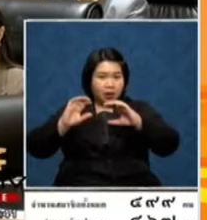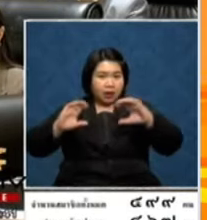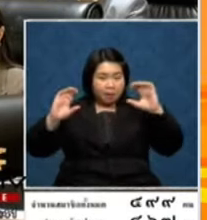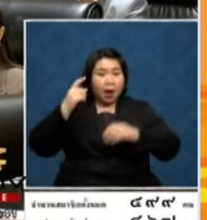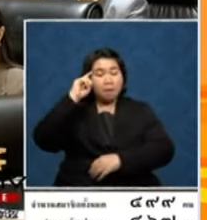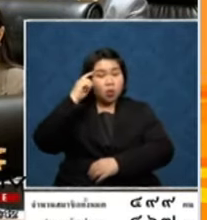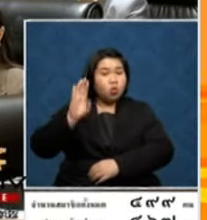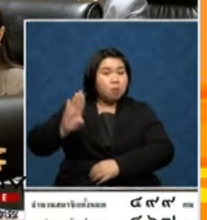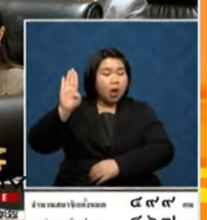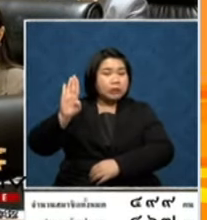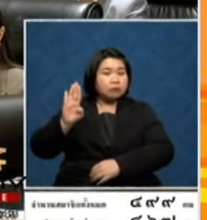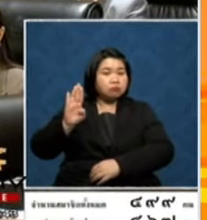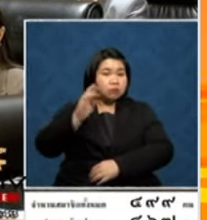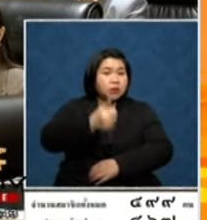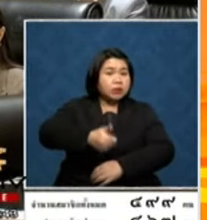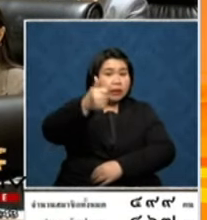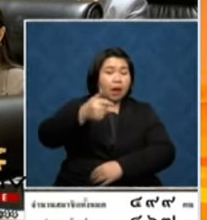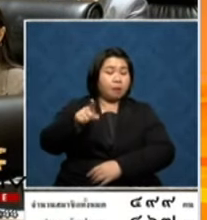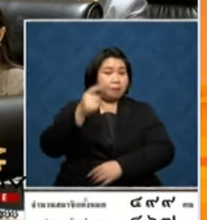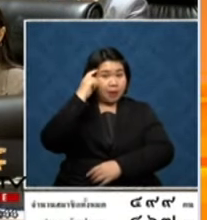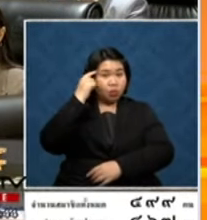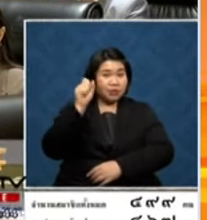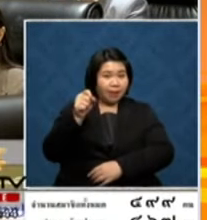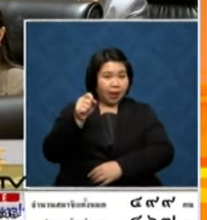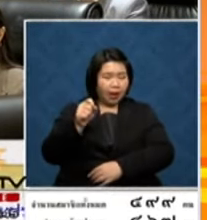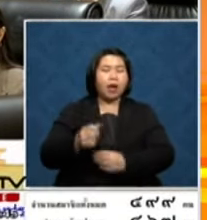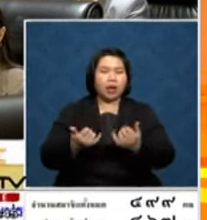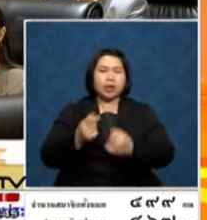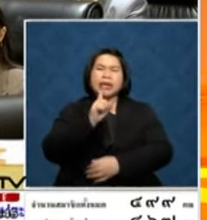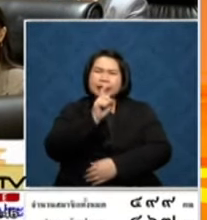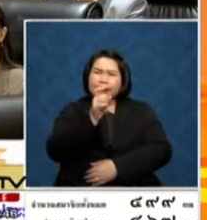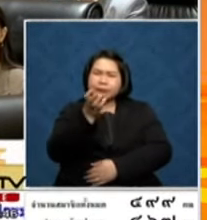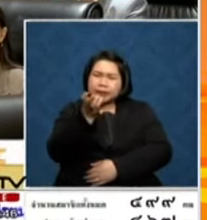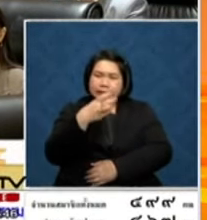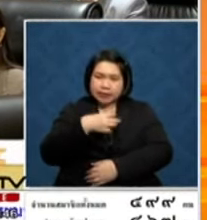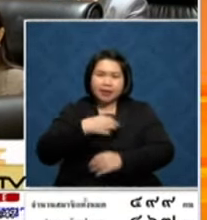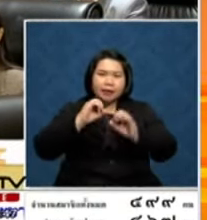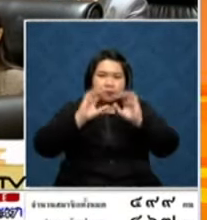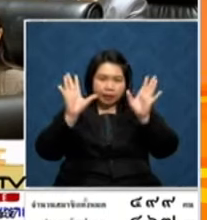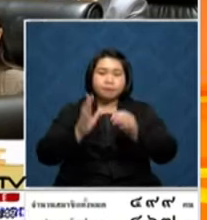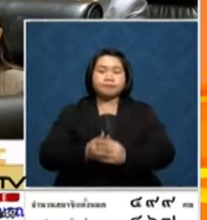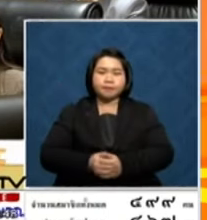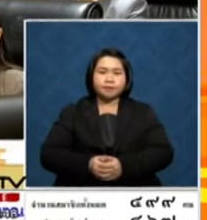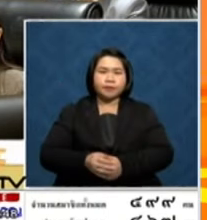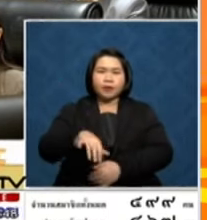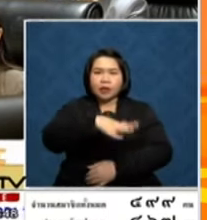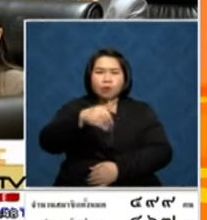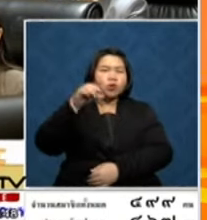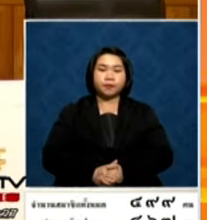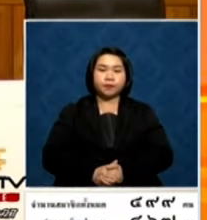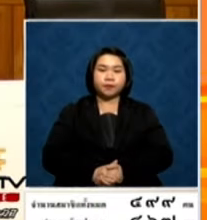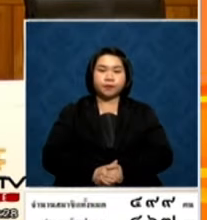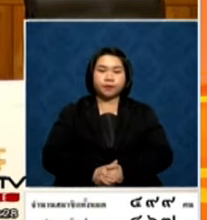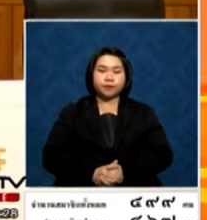ว่าอันไหนมีเสียงใครมีเสียงสสเท้งถามแล้วก็คุณจุลพันธ์ตอบค่ะเออเอาเป็นว่าคุณจุฬพันธ์เนี่ยบอกตก